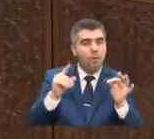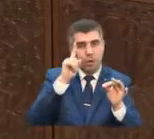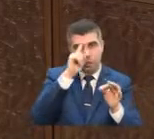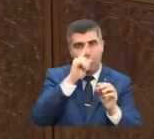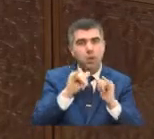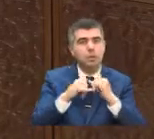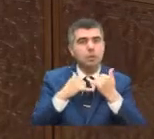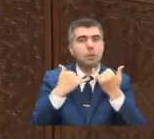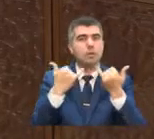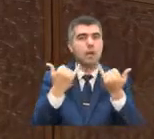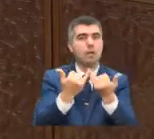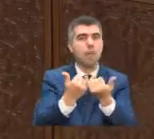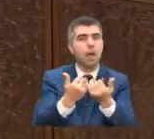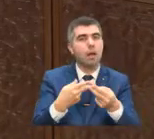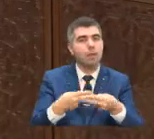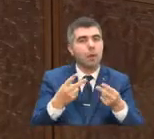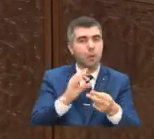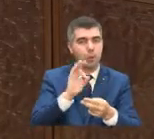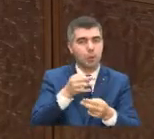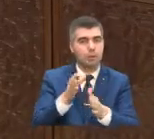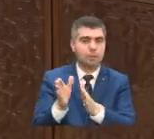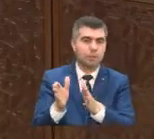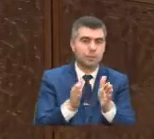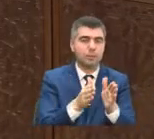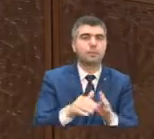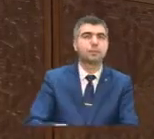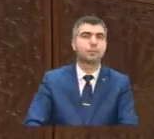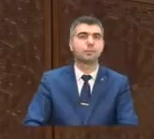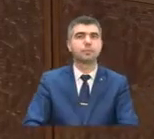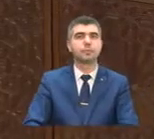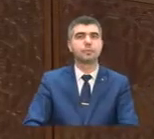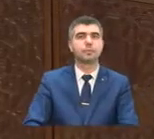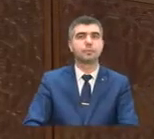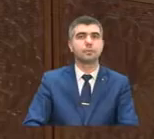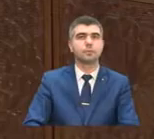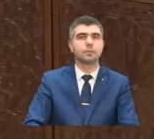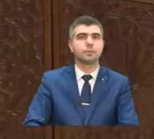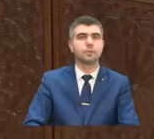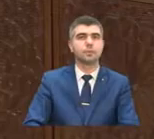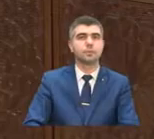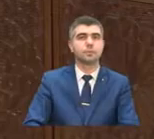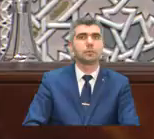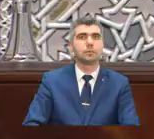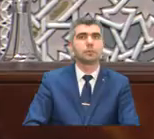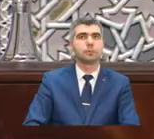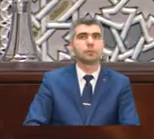في لقاءات او اجتماعات اخرى ان شاء الله. تعقيبكم سيد النائب.